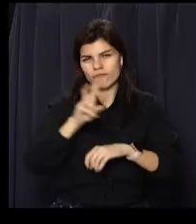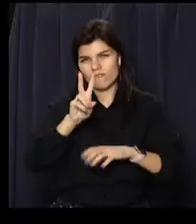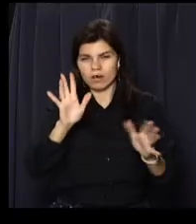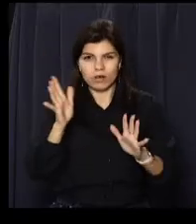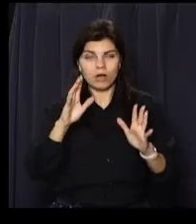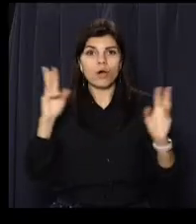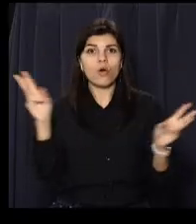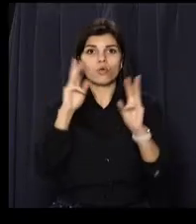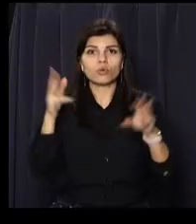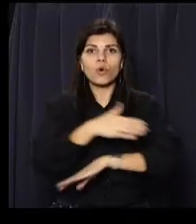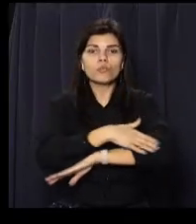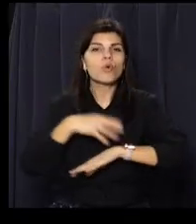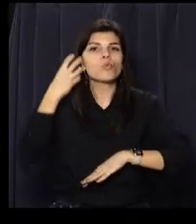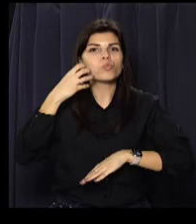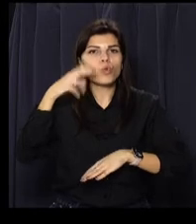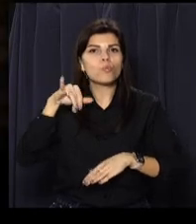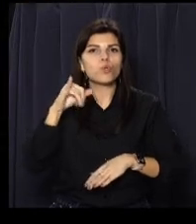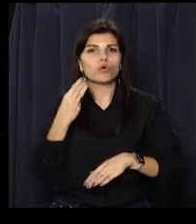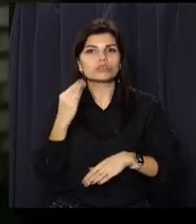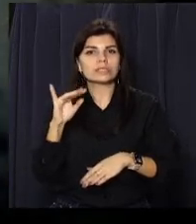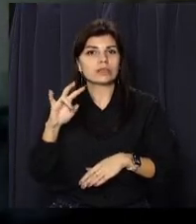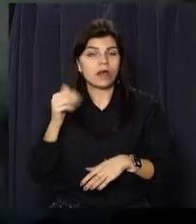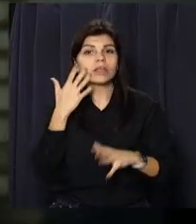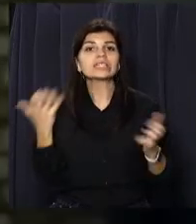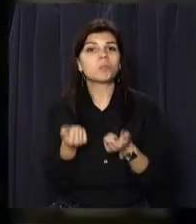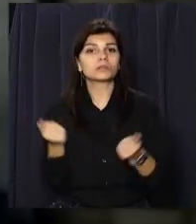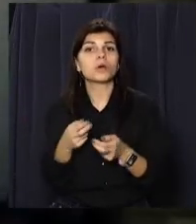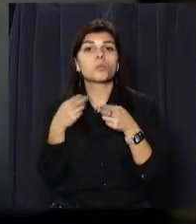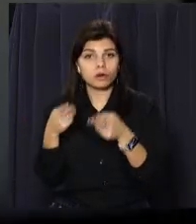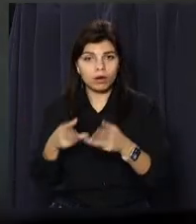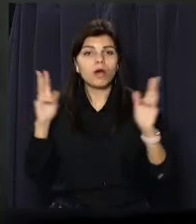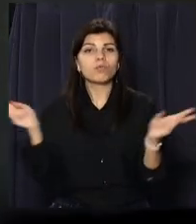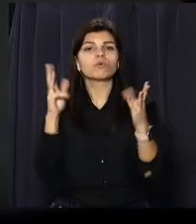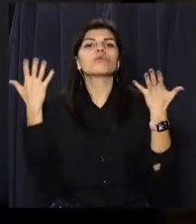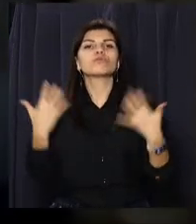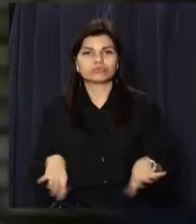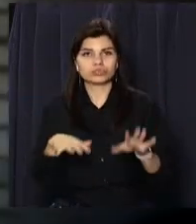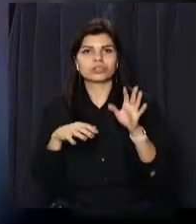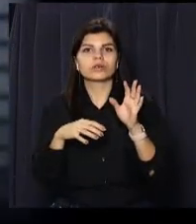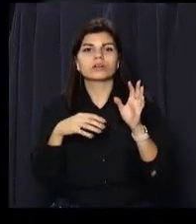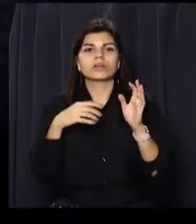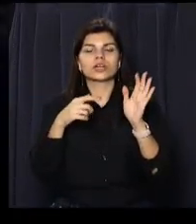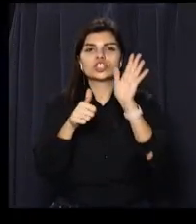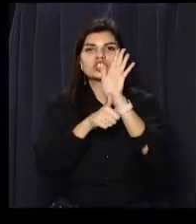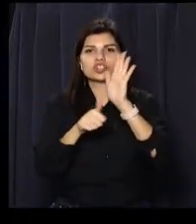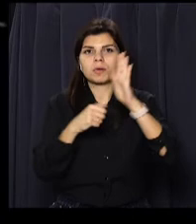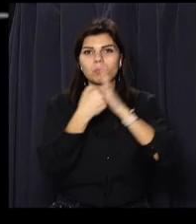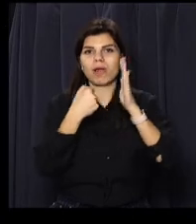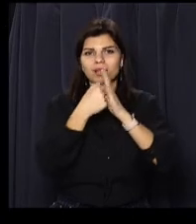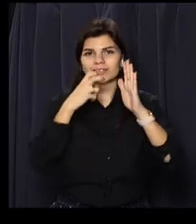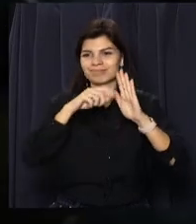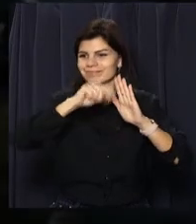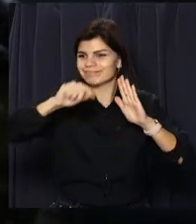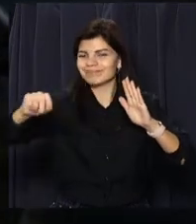що горить на вулиці Пушкіна. Коли рятувальники приїхали на місце, вогонь вже охопив 6 легких споруд під одним